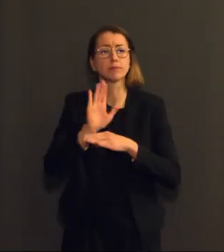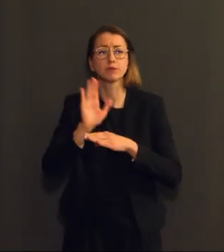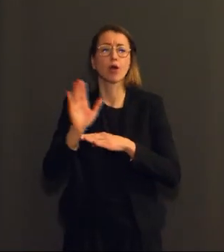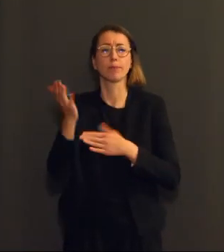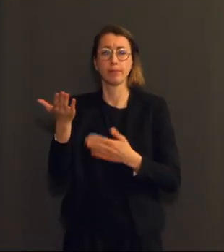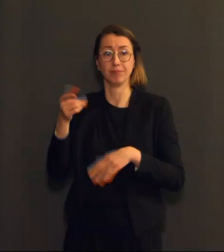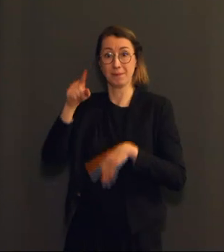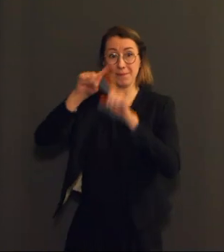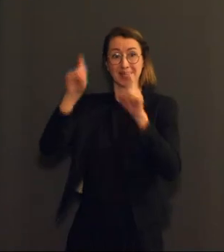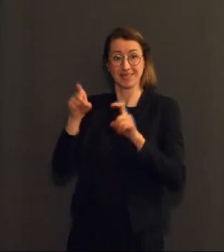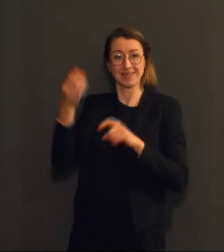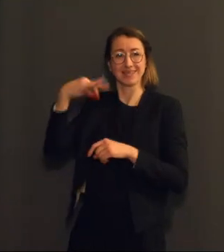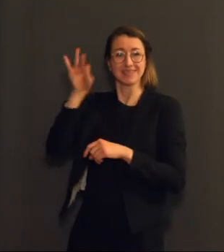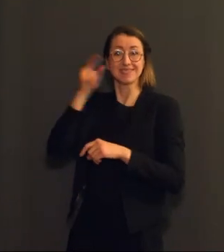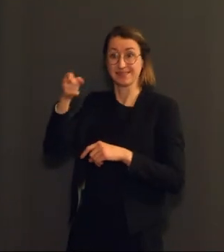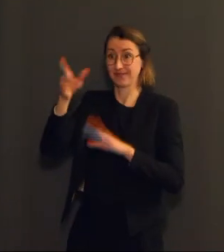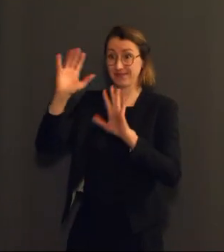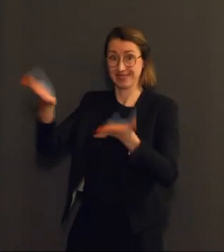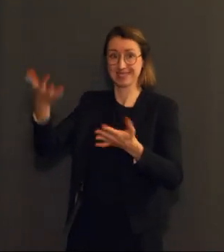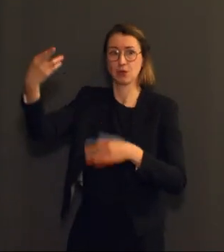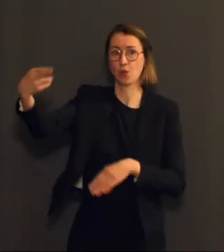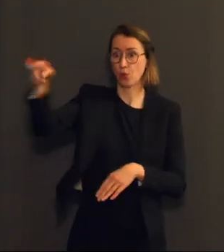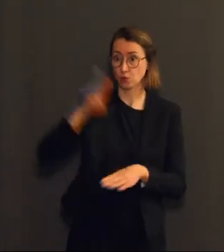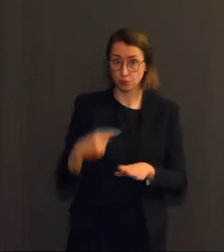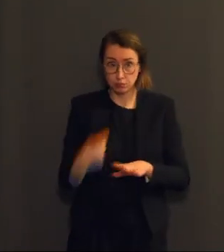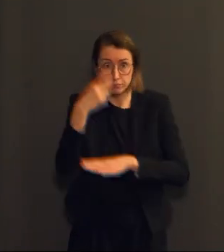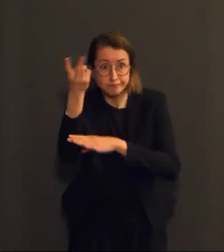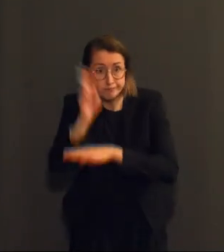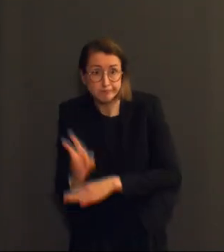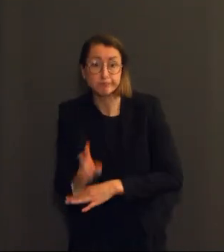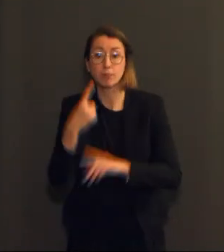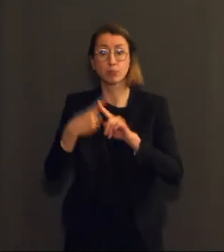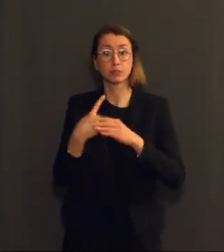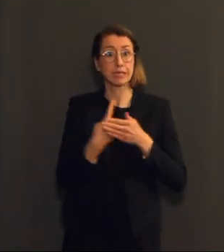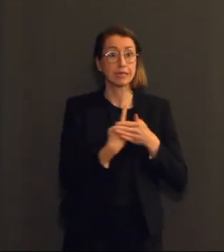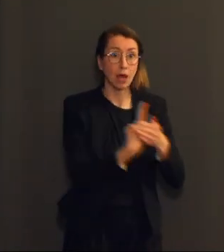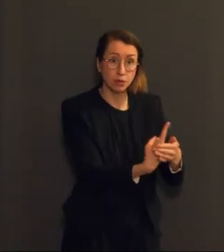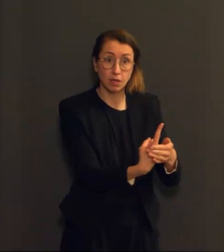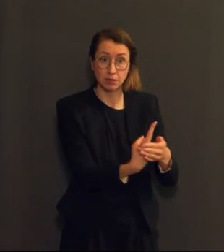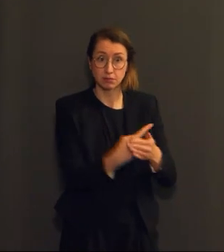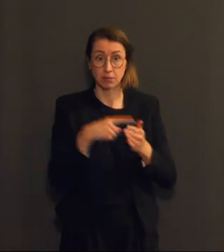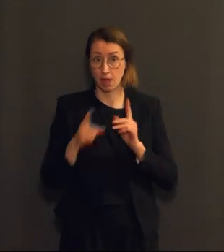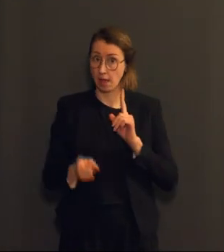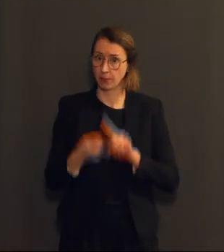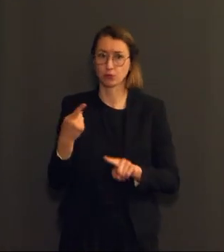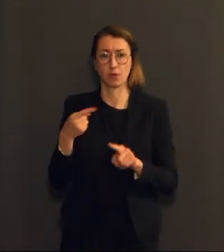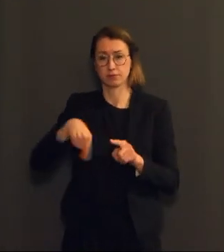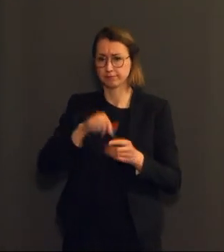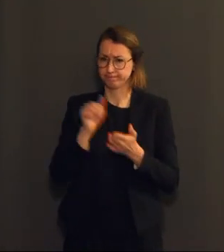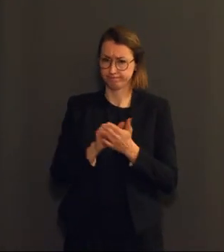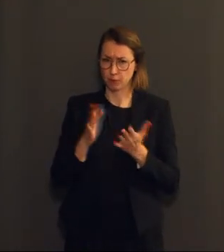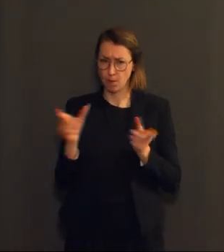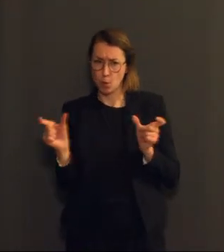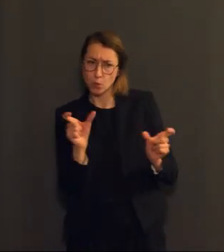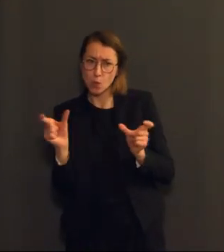question, que leur quarantaine soit bien observée et surtout que si une souche est alors isolée, qu'elle soit séquencée, c'est-à-dire